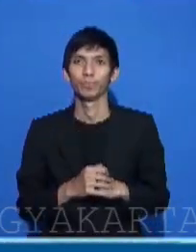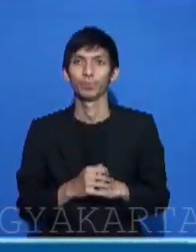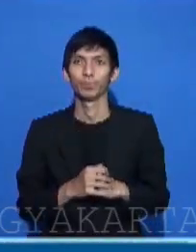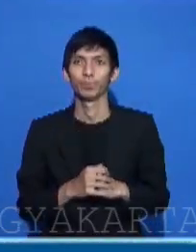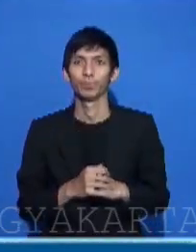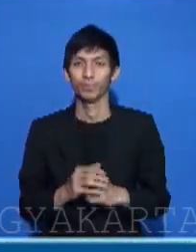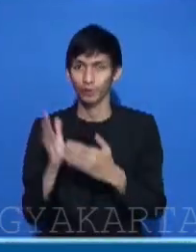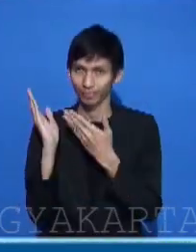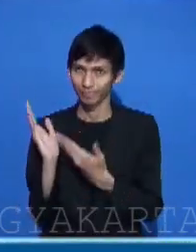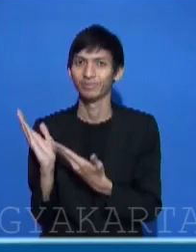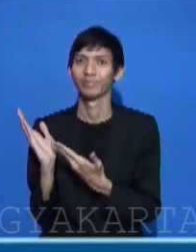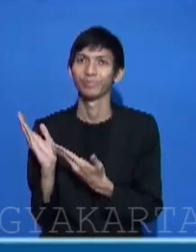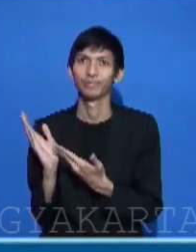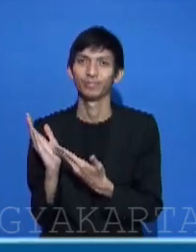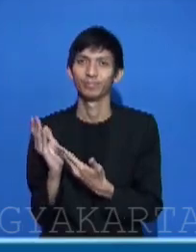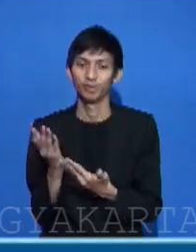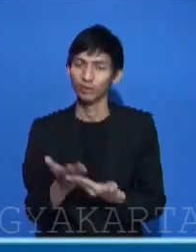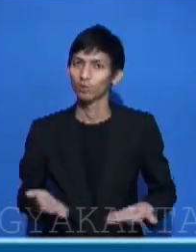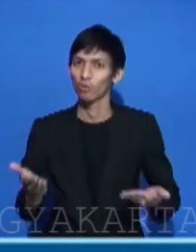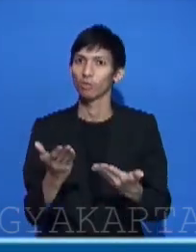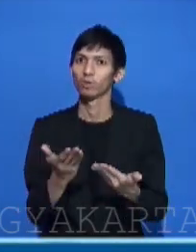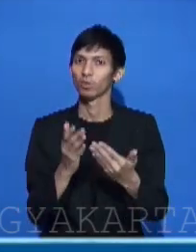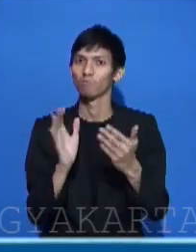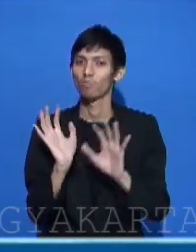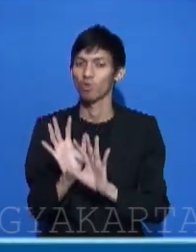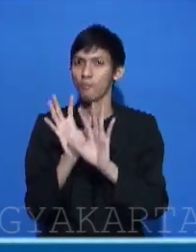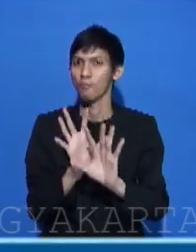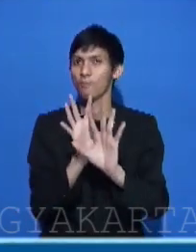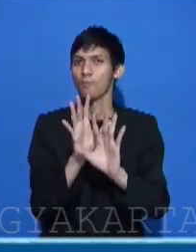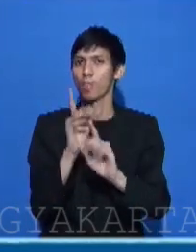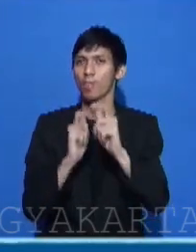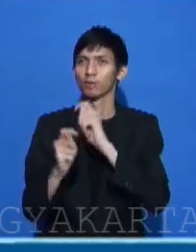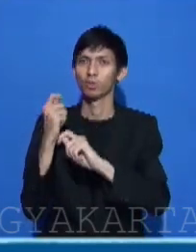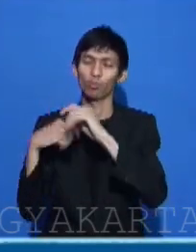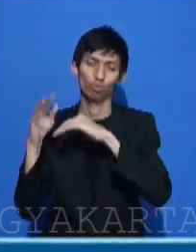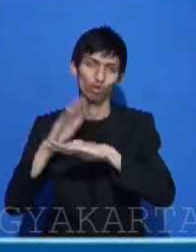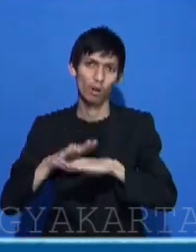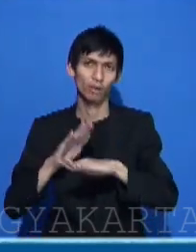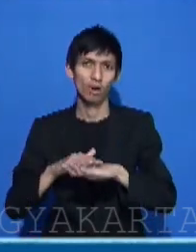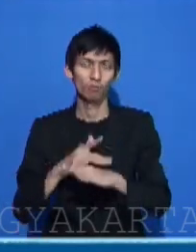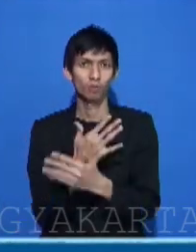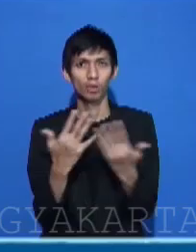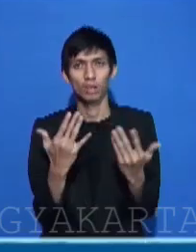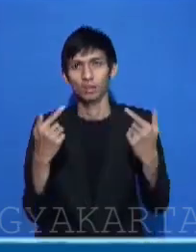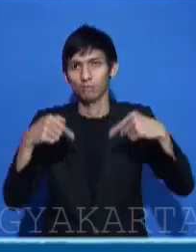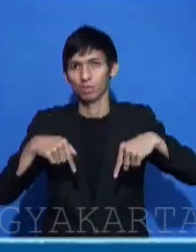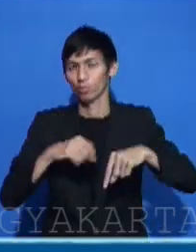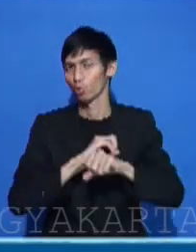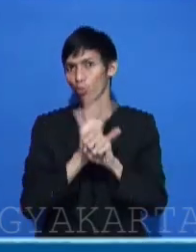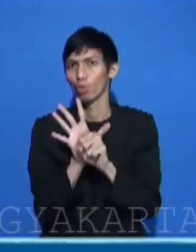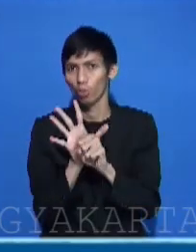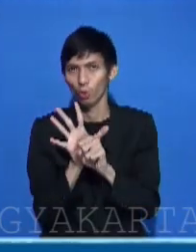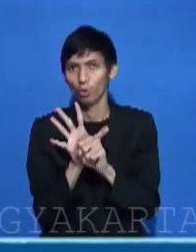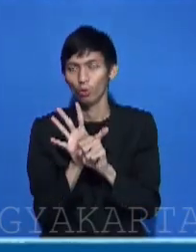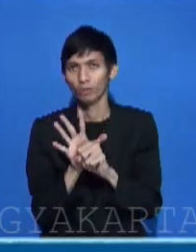Kados mekaten menika swasana kirab budaya ingkang dipun tindakaken dening warga Kali Gintung Kidul, Kalurahan Kali Gintung Temon Kulon Progo. Kanthi